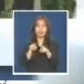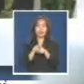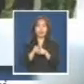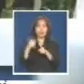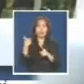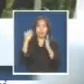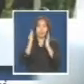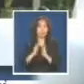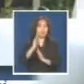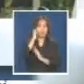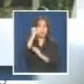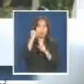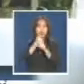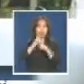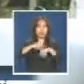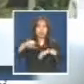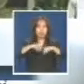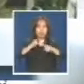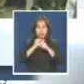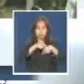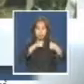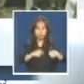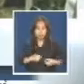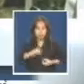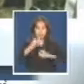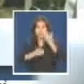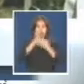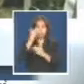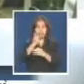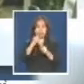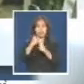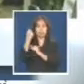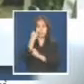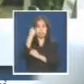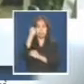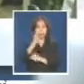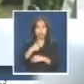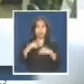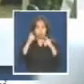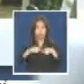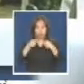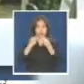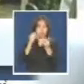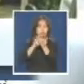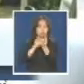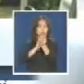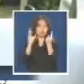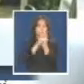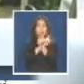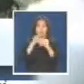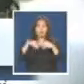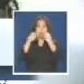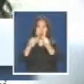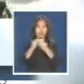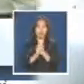พลเมืองดีแล้วก็ปฏิบัติหน้าที่ด้วยความเสียสละด้วยความเข้มแข็งนะครับสมควรที่จะได้รับการชื่นชมยกย่องจากสังคมนอกจากนั้